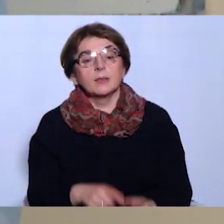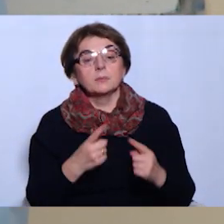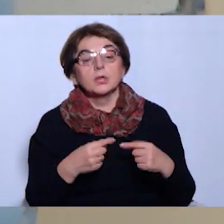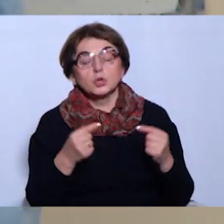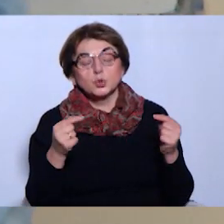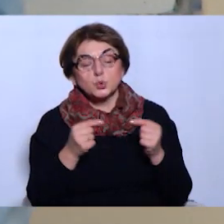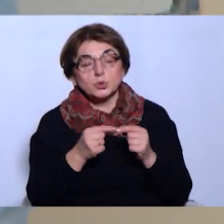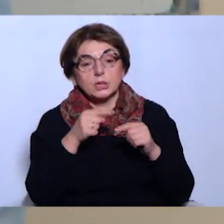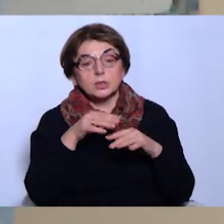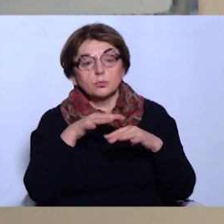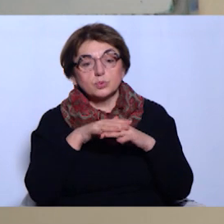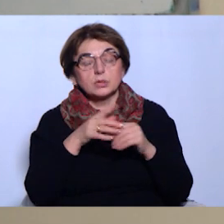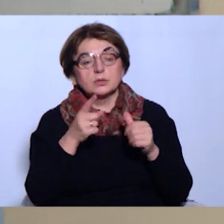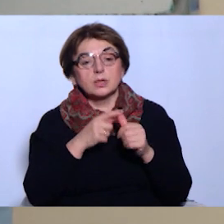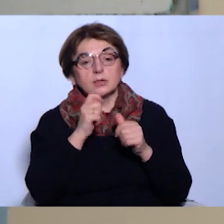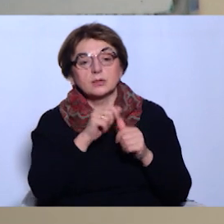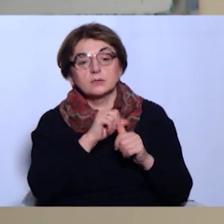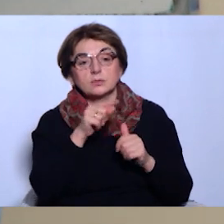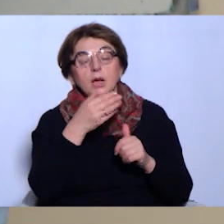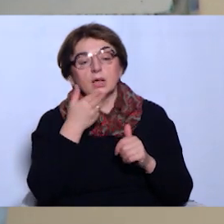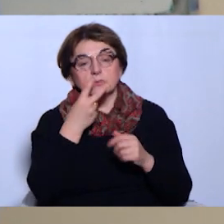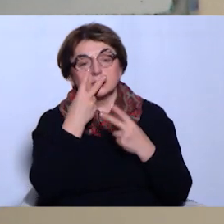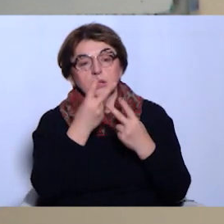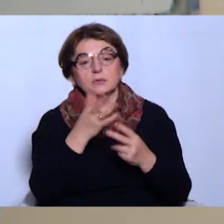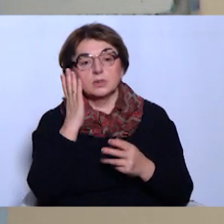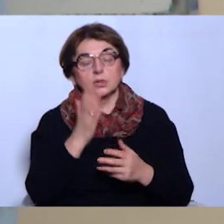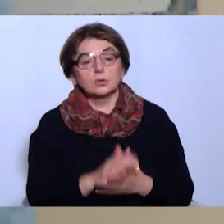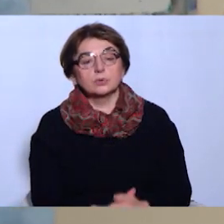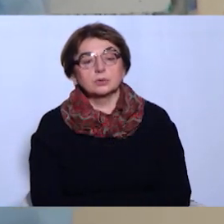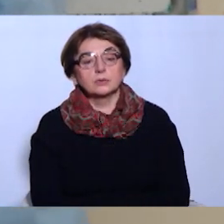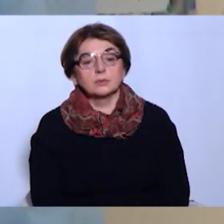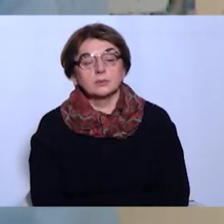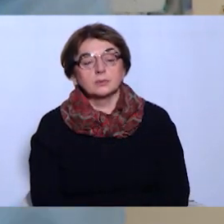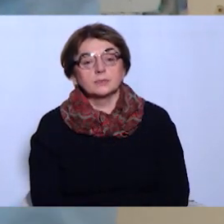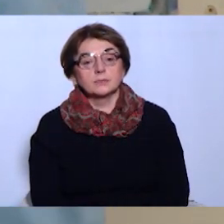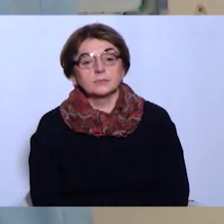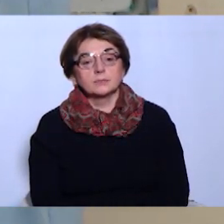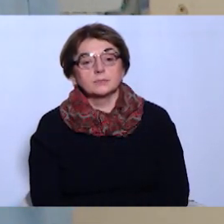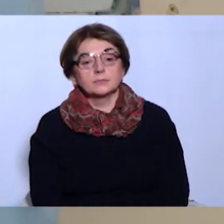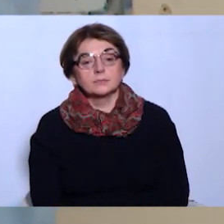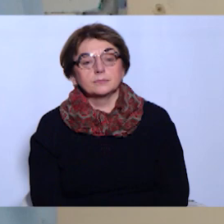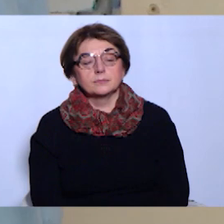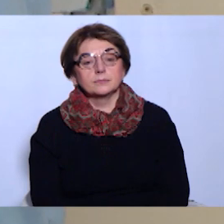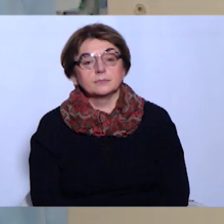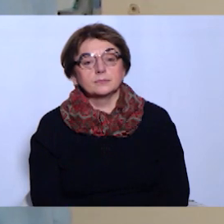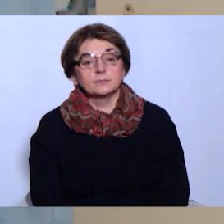მე ისევ დავაწერ ამ უჯრებს ორბიტალებს, რომ თქვენთვის ეს ყველაფერი უფრო ნათელი იყოს.